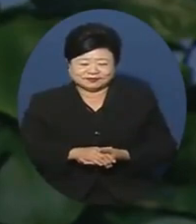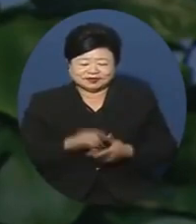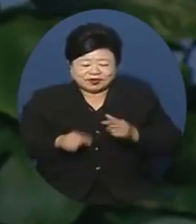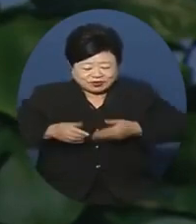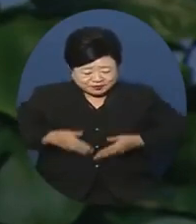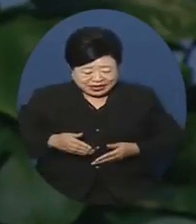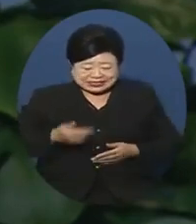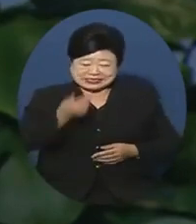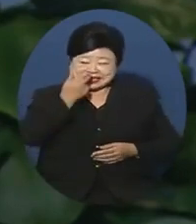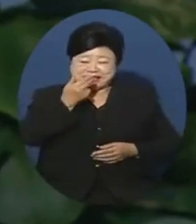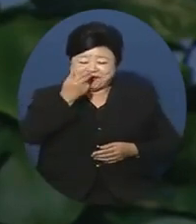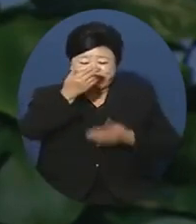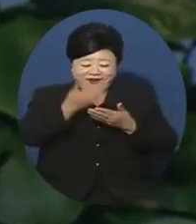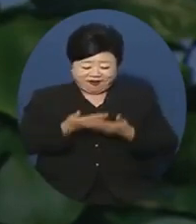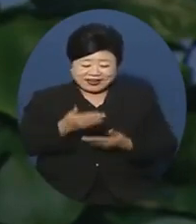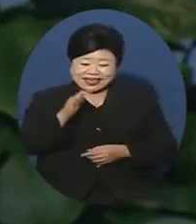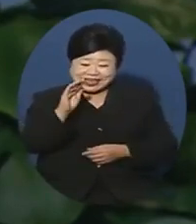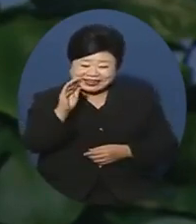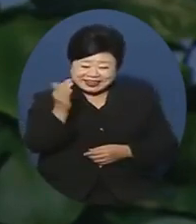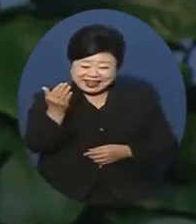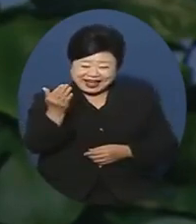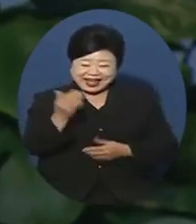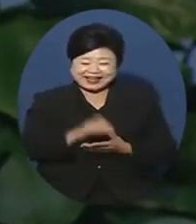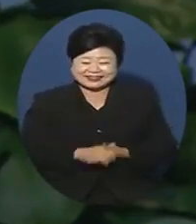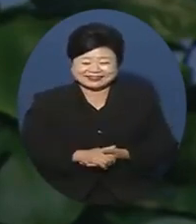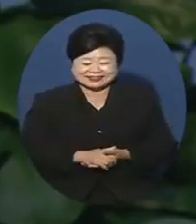중생하여 생명을 얻을 것이다.